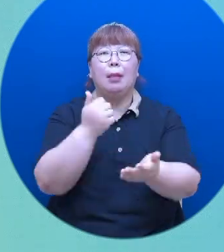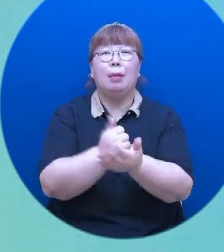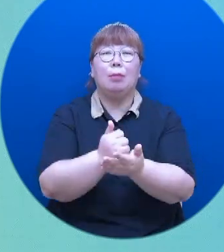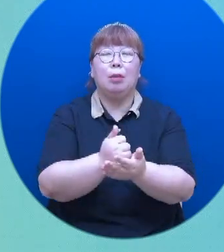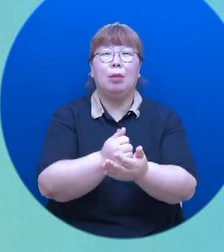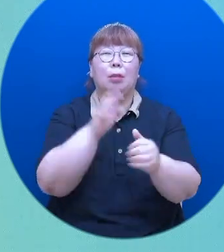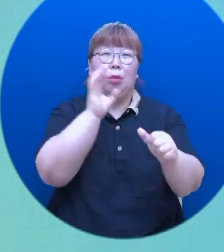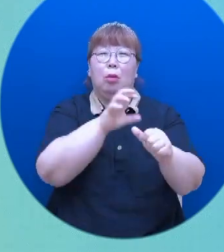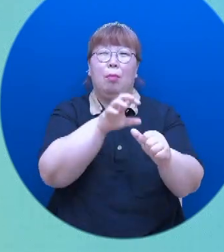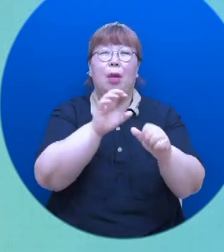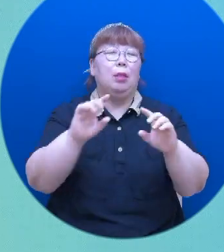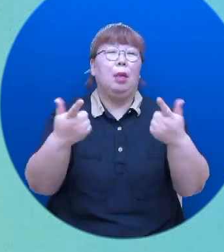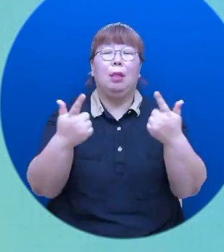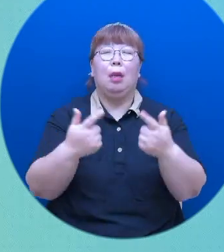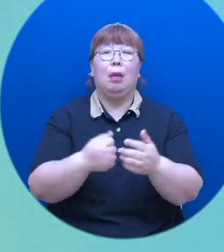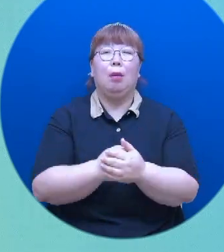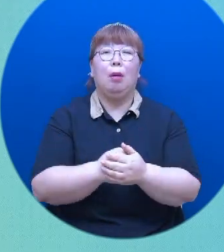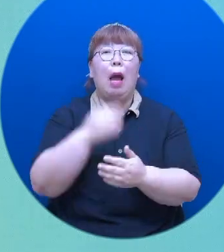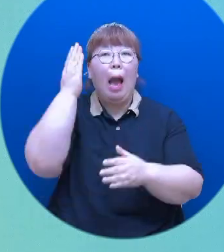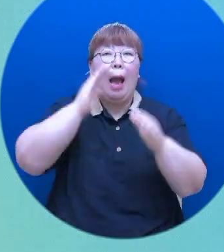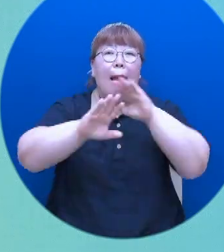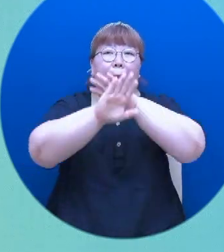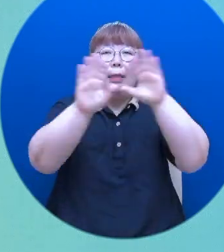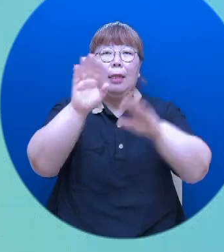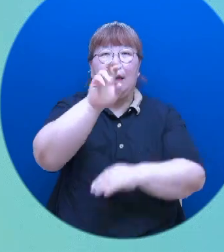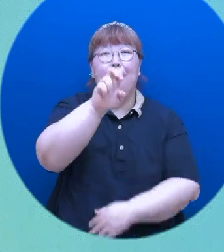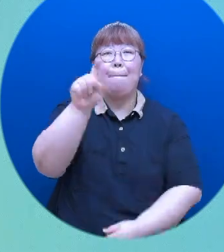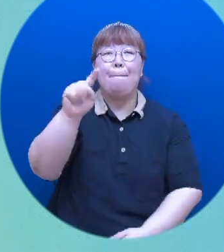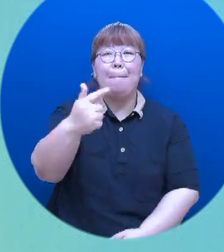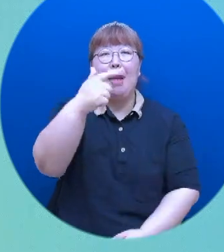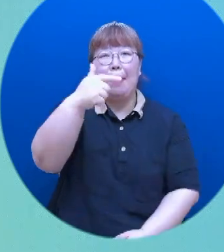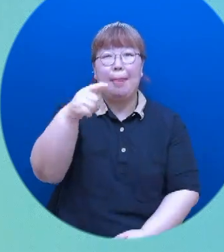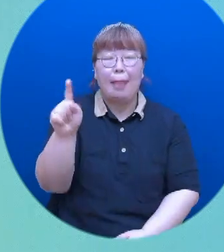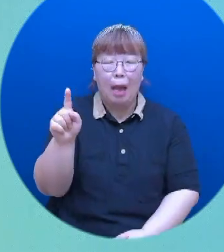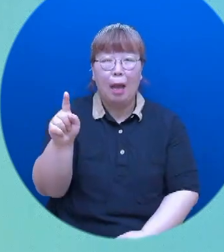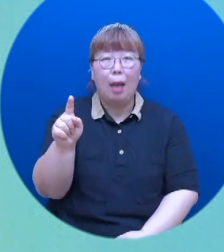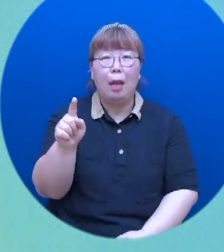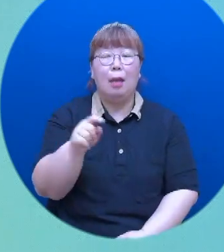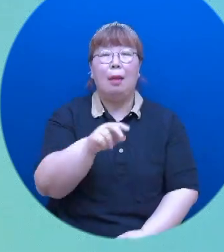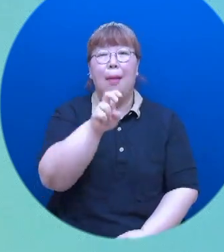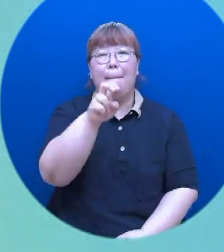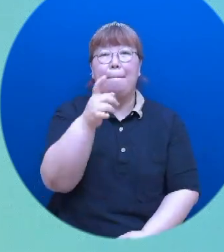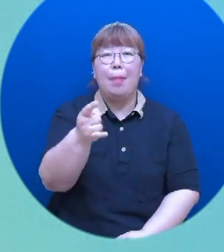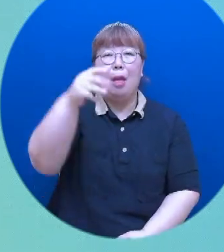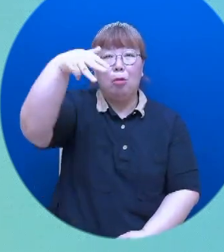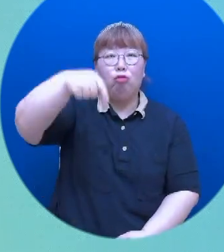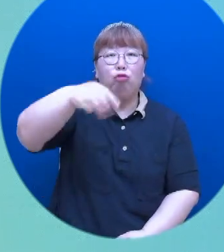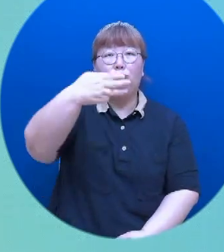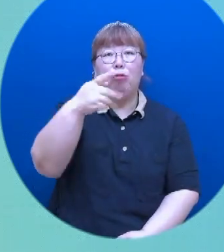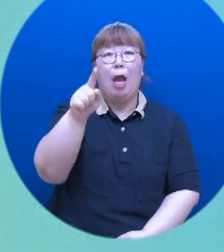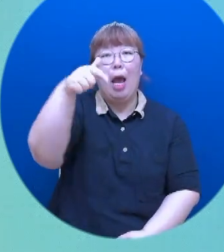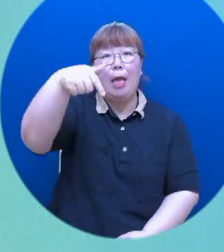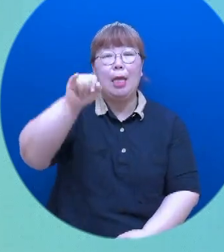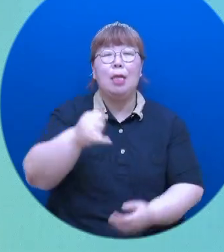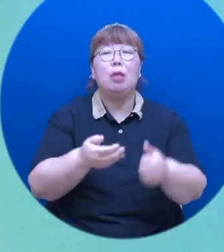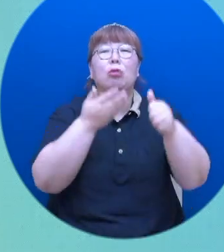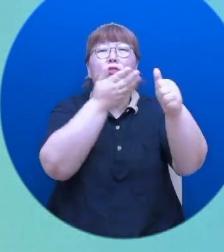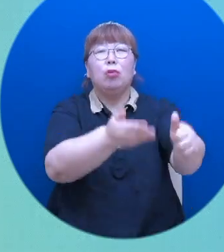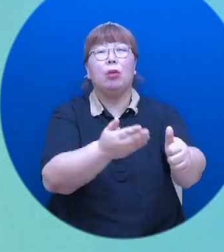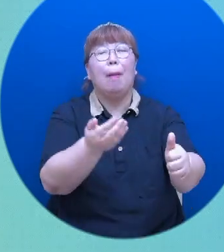않아요. 그리고 하늘의 만나와 하늘의 묘추라기를 주어서 그들을 먹게